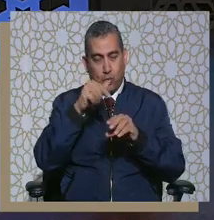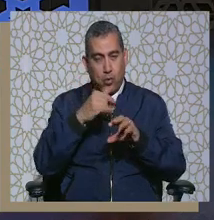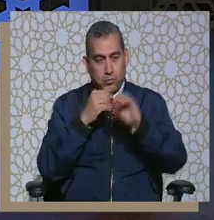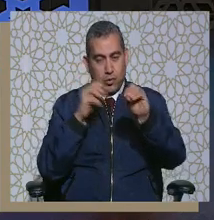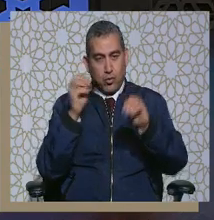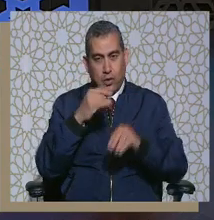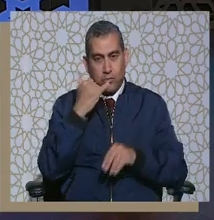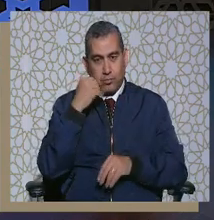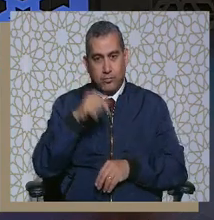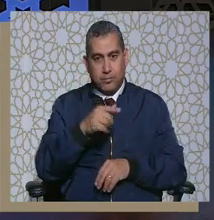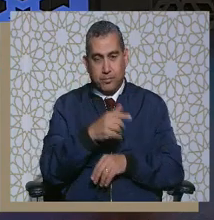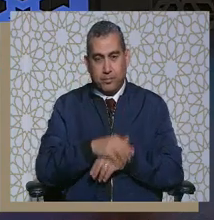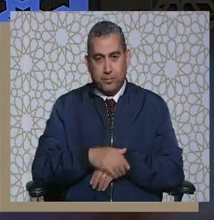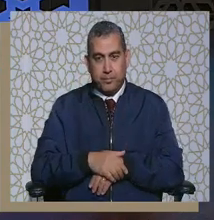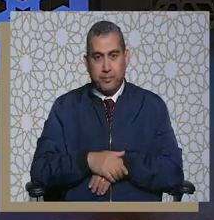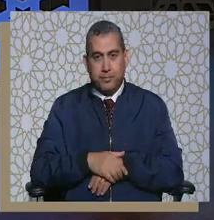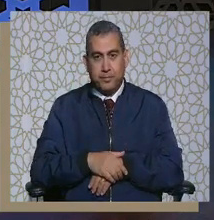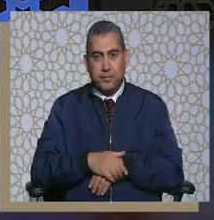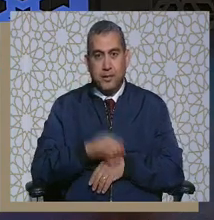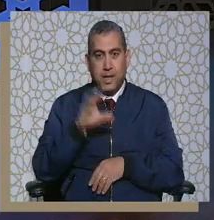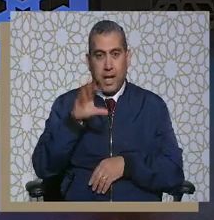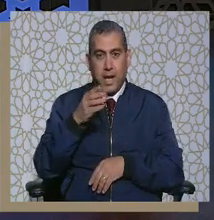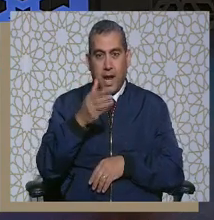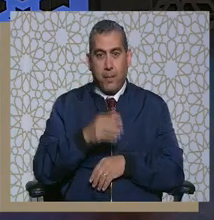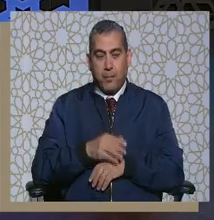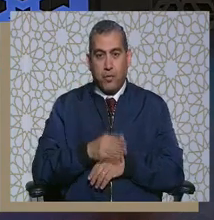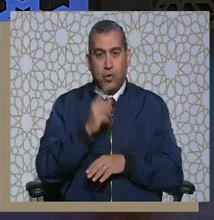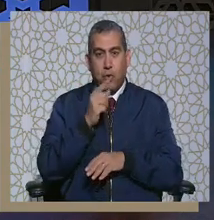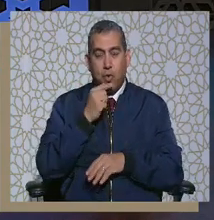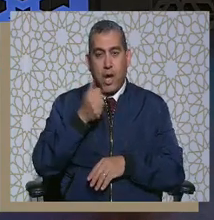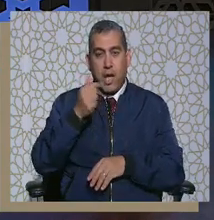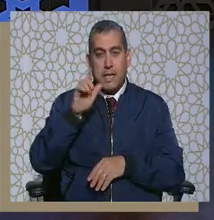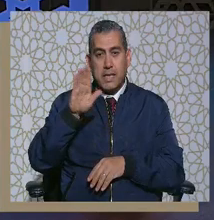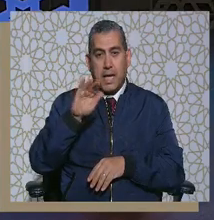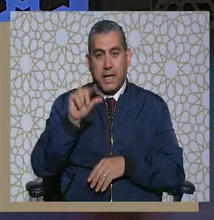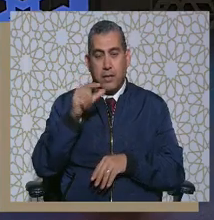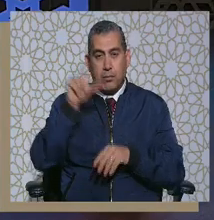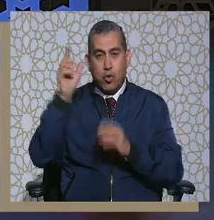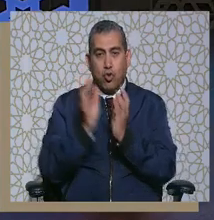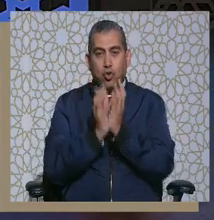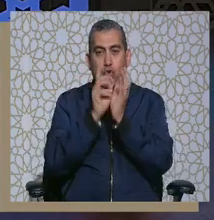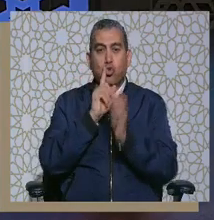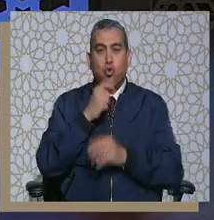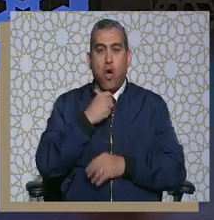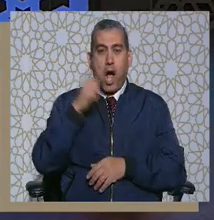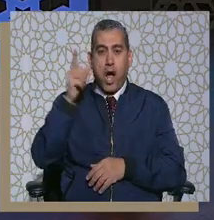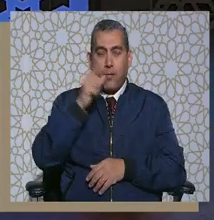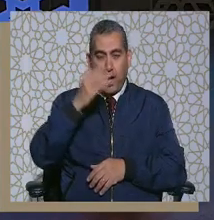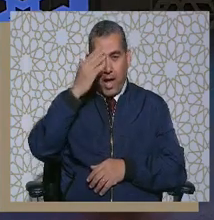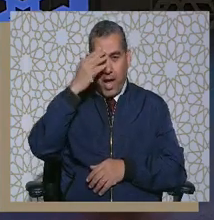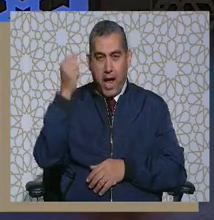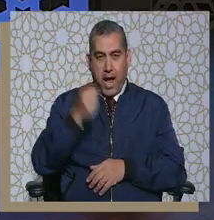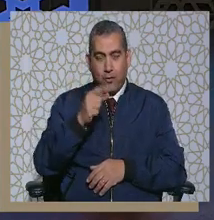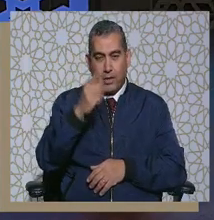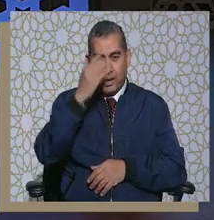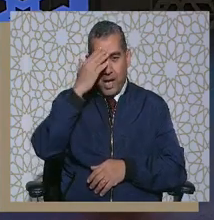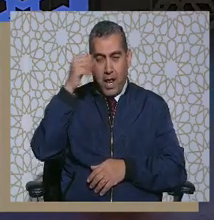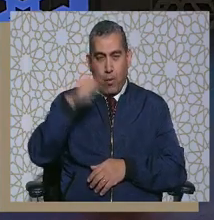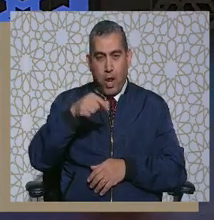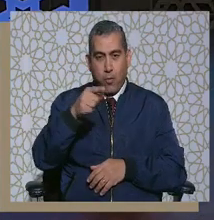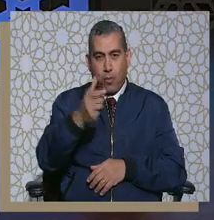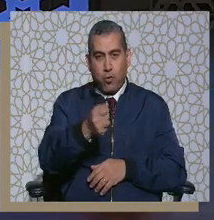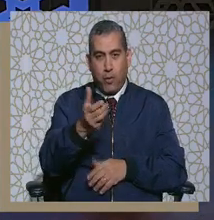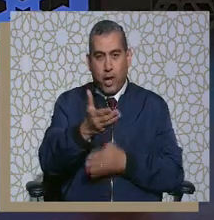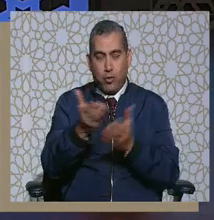فندم نعم السيد ابو عبد الله من سواج يا مرحبا السلام عليكم وعليكم